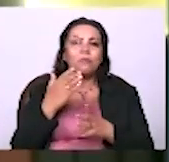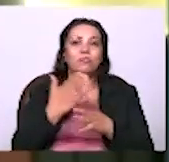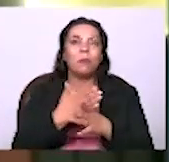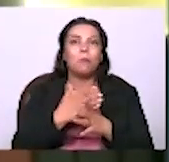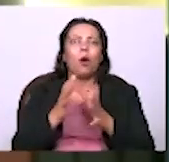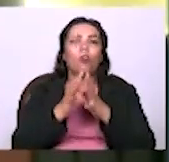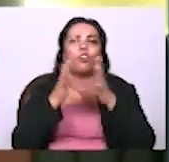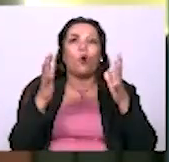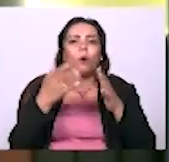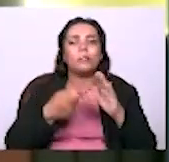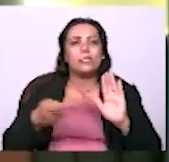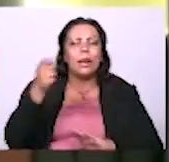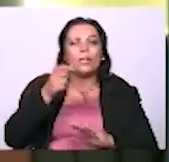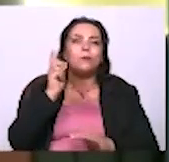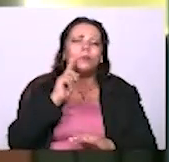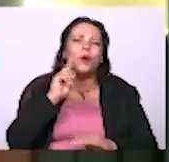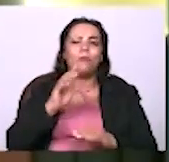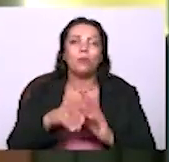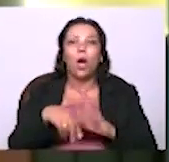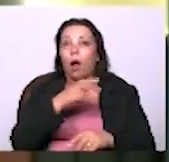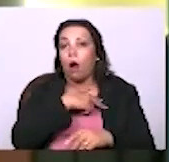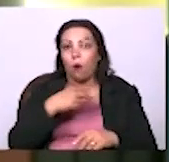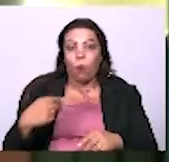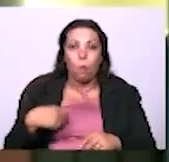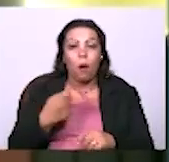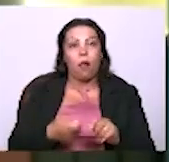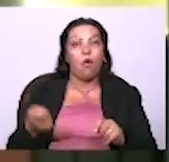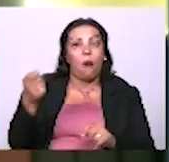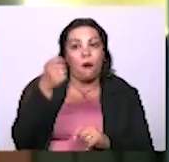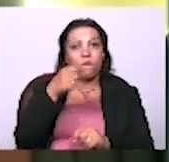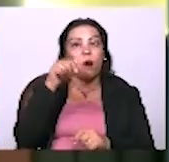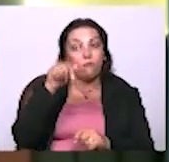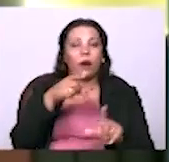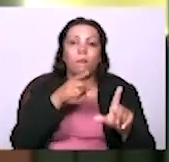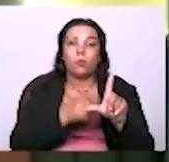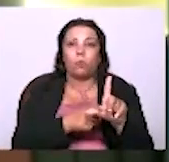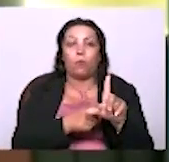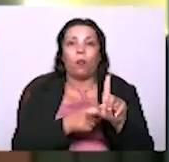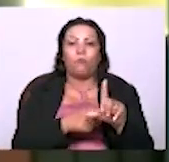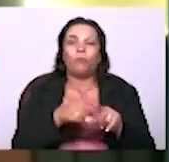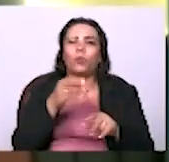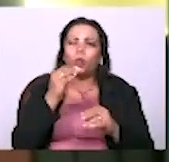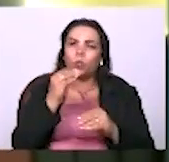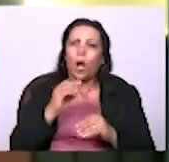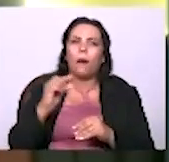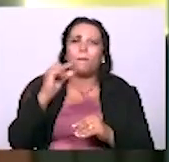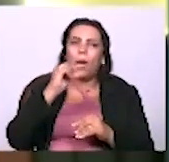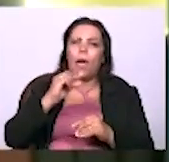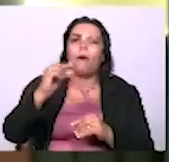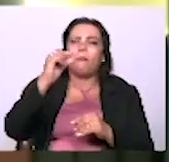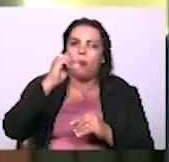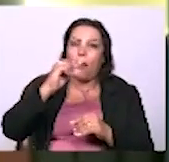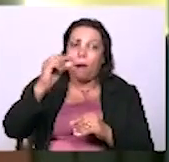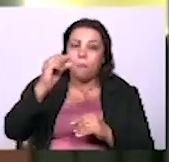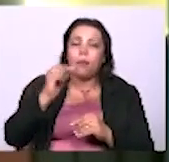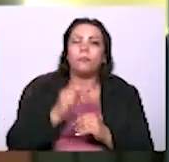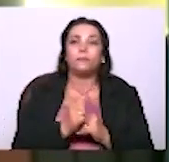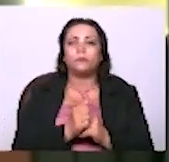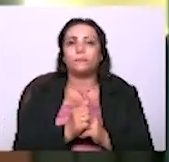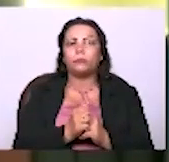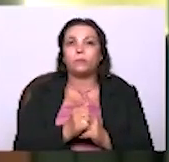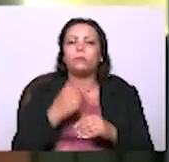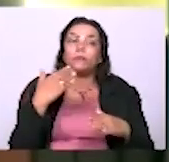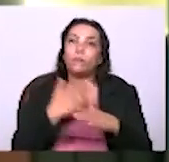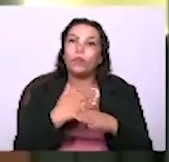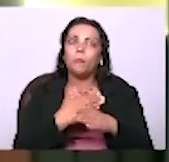التضخم يعني اذا كانت الحكومه بترفع اسعار المنتجات البتروليه قليلا قليلا يعني او كل فتره